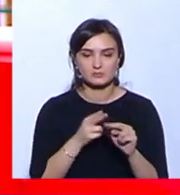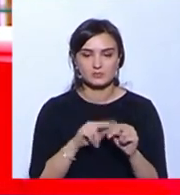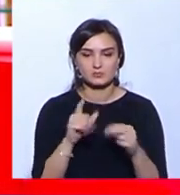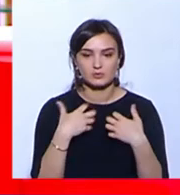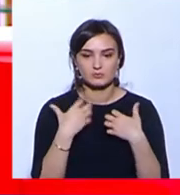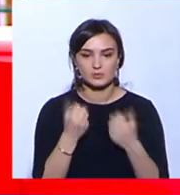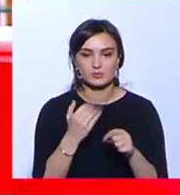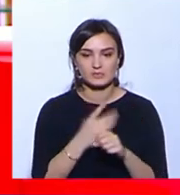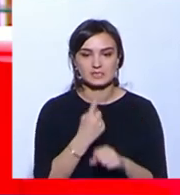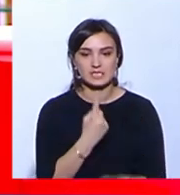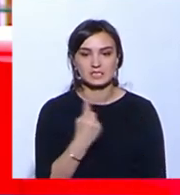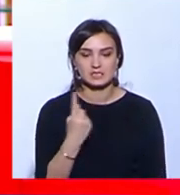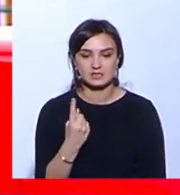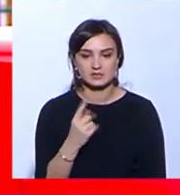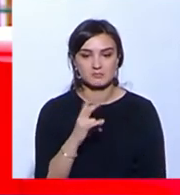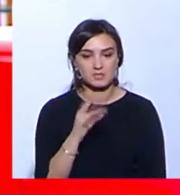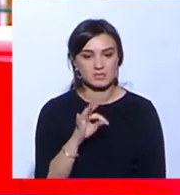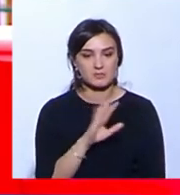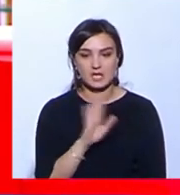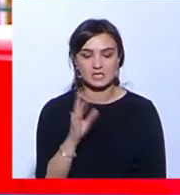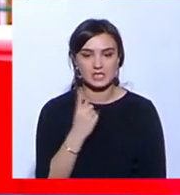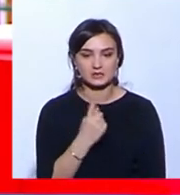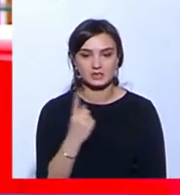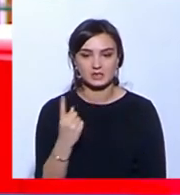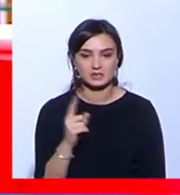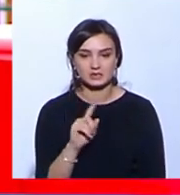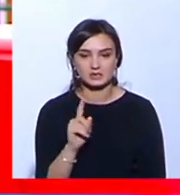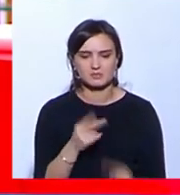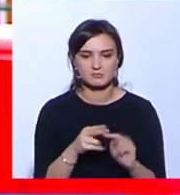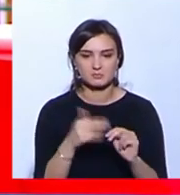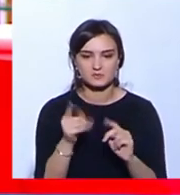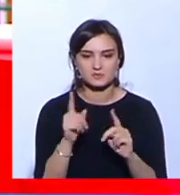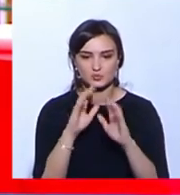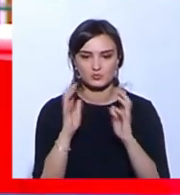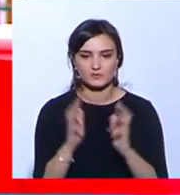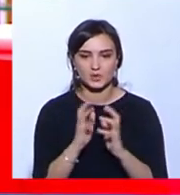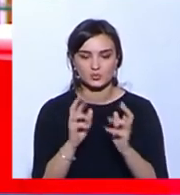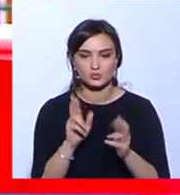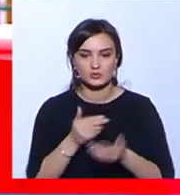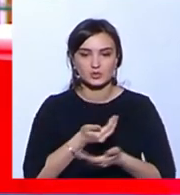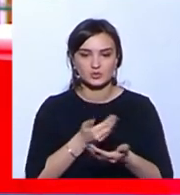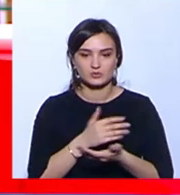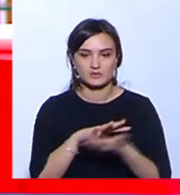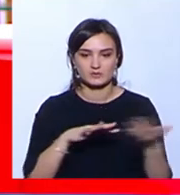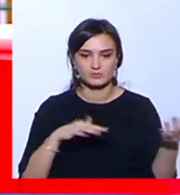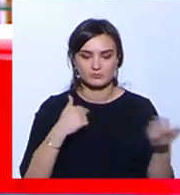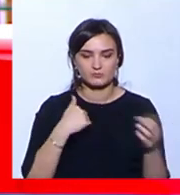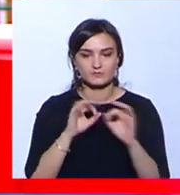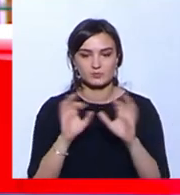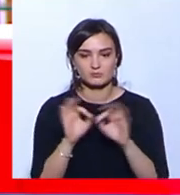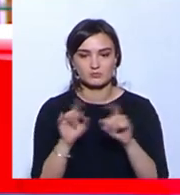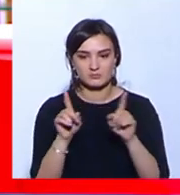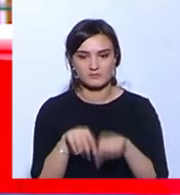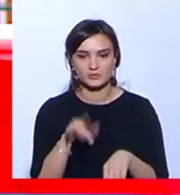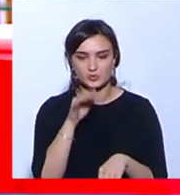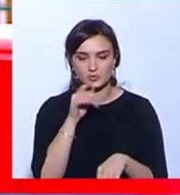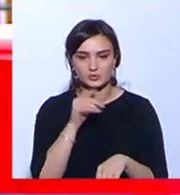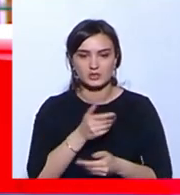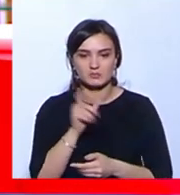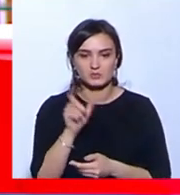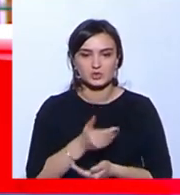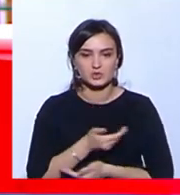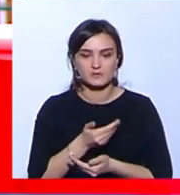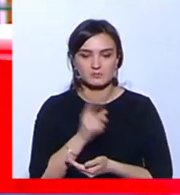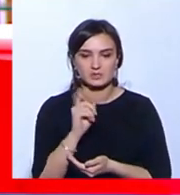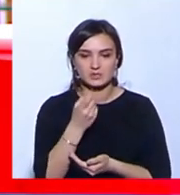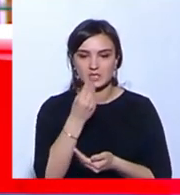ერთ-ერთი, თუმცა არა ერთადერთი ინსტრუმენტი იმისათვის, რომ შევინარჩუნოთ და გავიხანგრძლივოთ სიცოცხლე. ჩვენ საუბრობთ ამავე დროს ადამიანის ცხოვრების